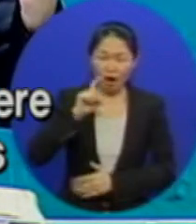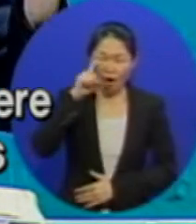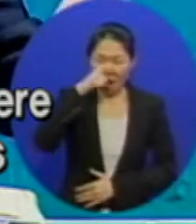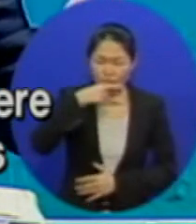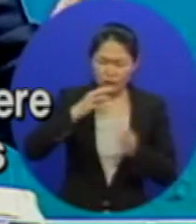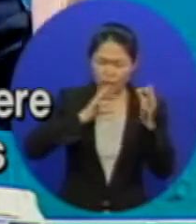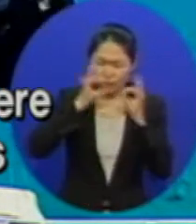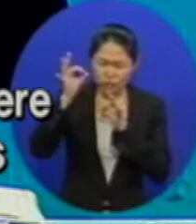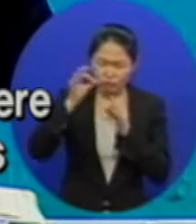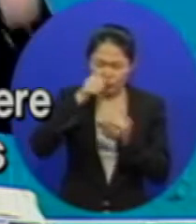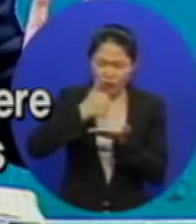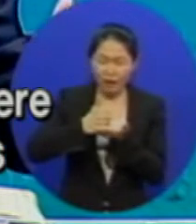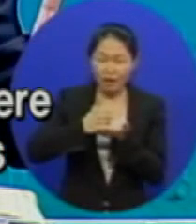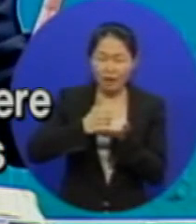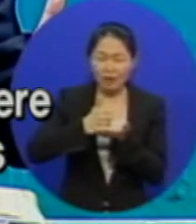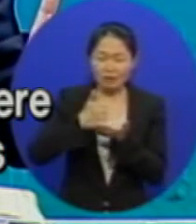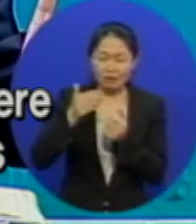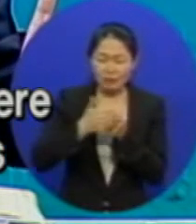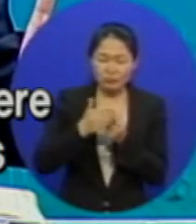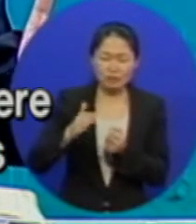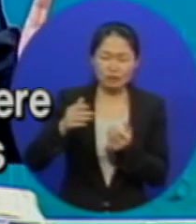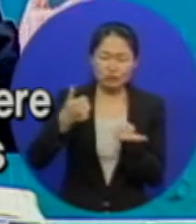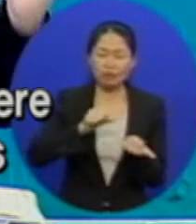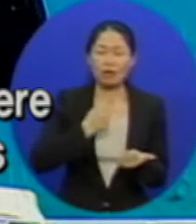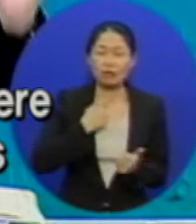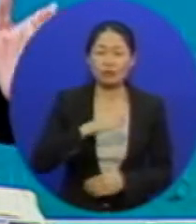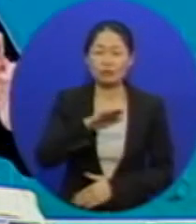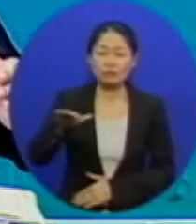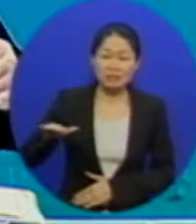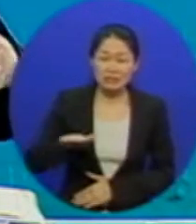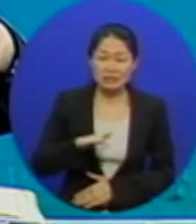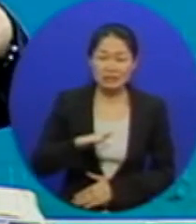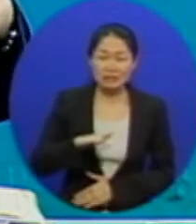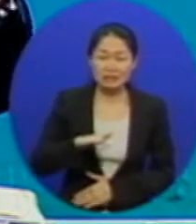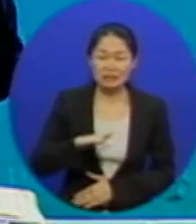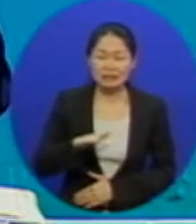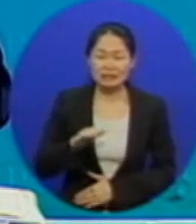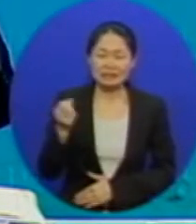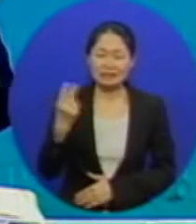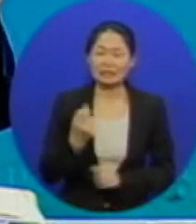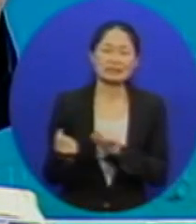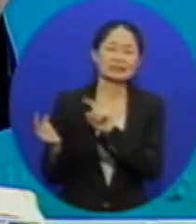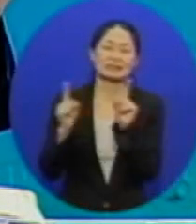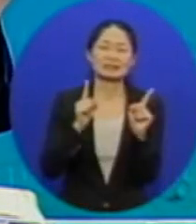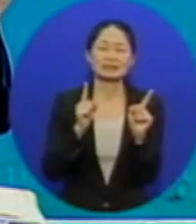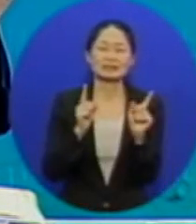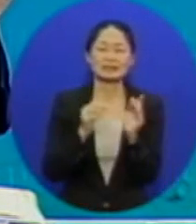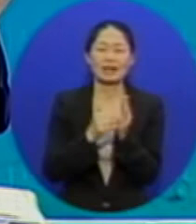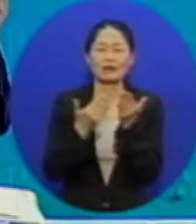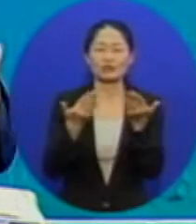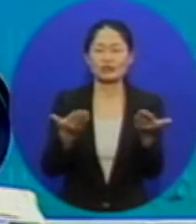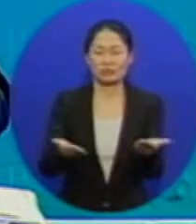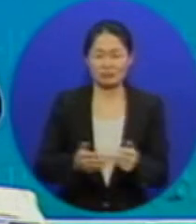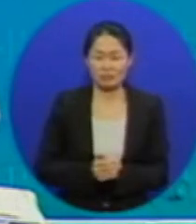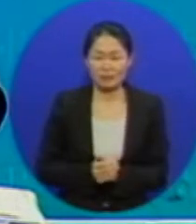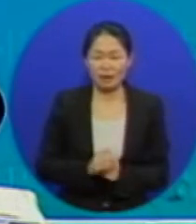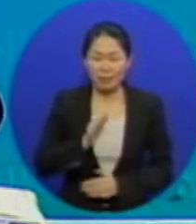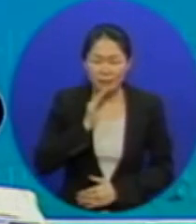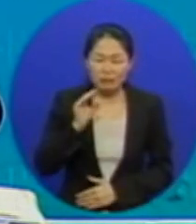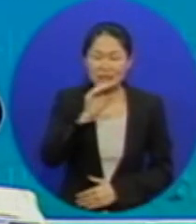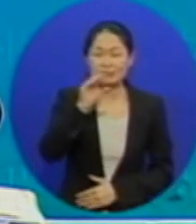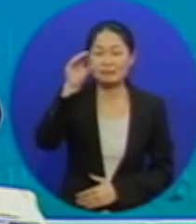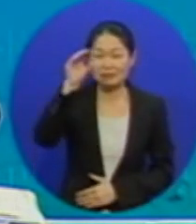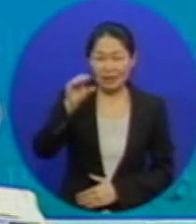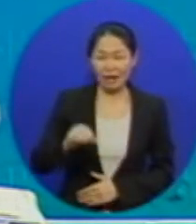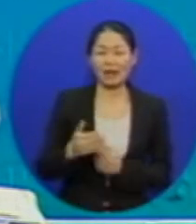과 죄로 죽었어요 우리가 그런 우리를 다시 살려내 신 겁니다 그게 바로 십자가에